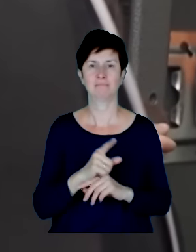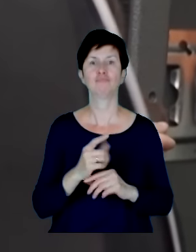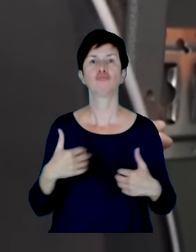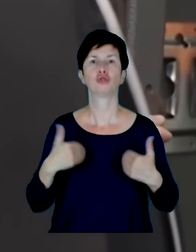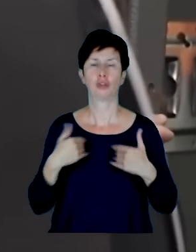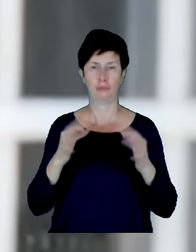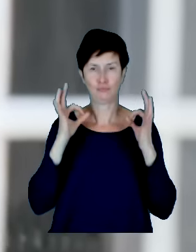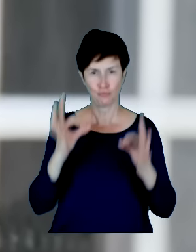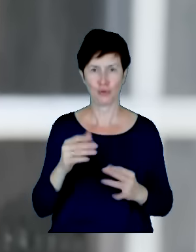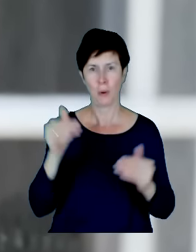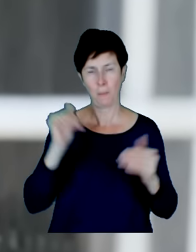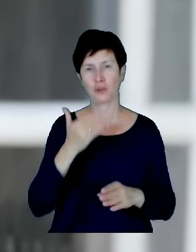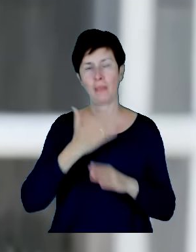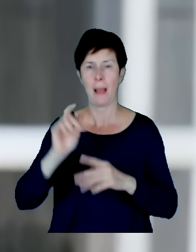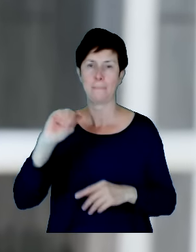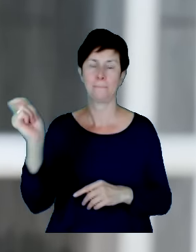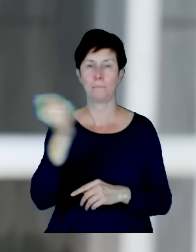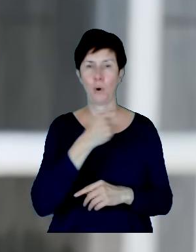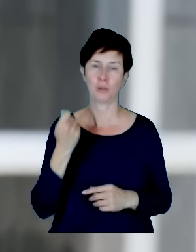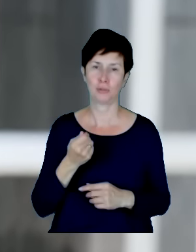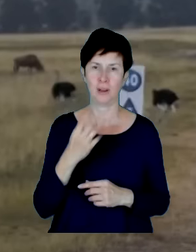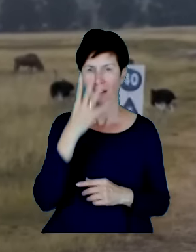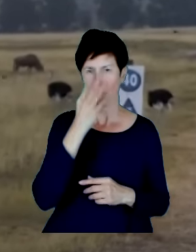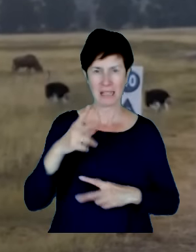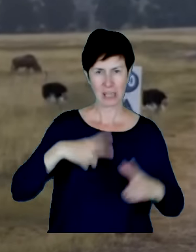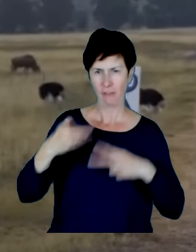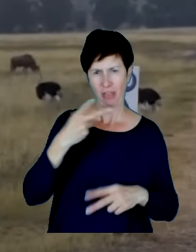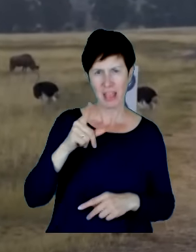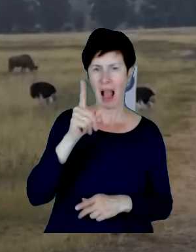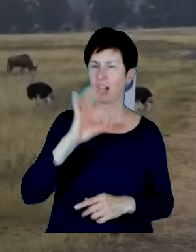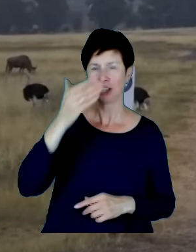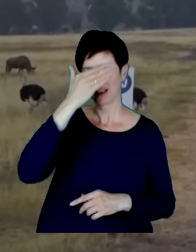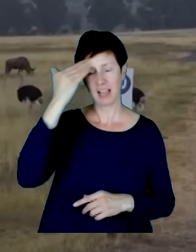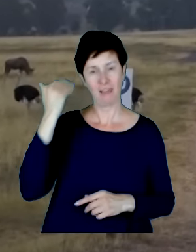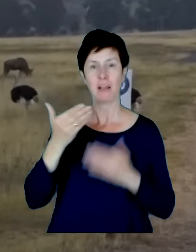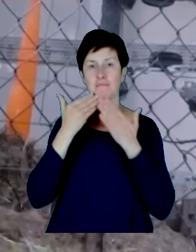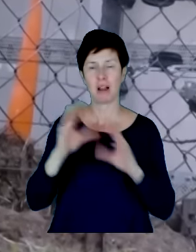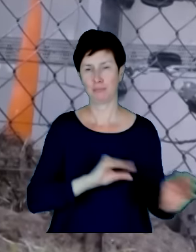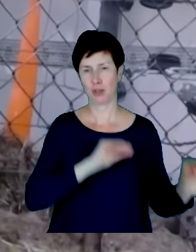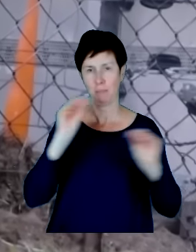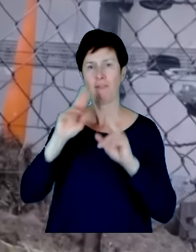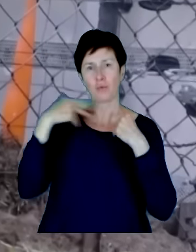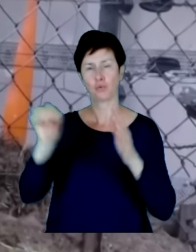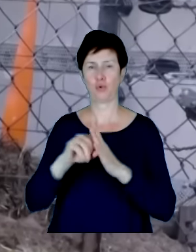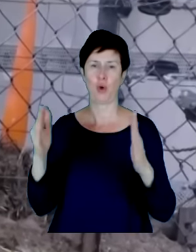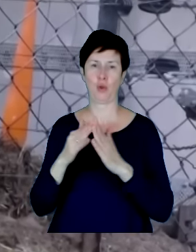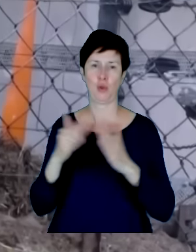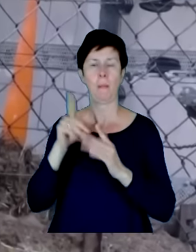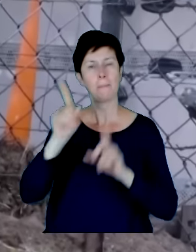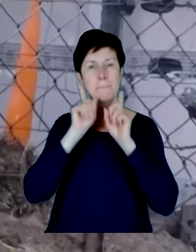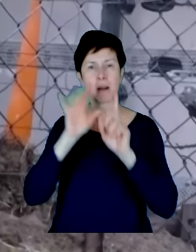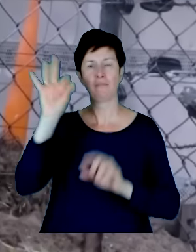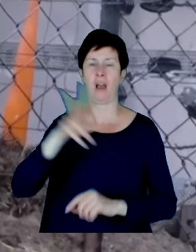tyle że mogą ruszać w dalszą podróż może nie wyglądają na zadowolone Ale jeszcze nie wiedzą że dzięki wrócą do domu tego prawdziwego